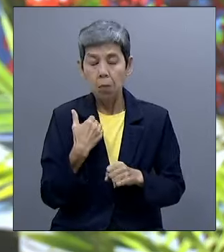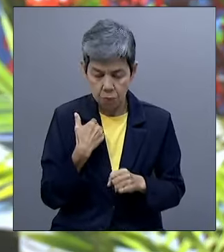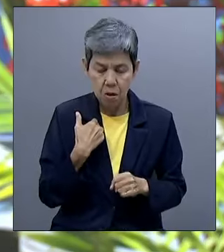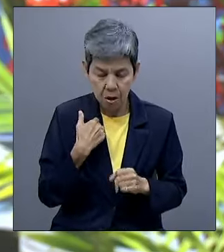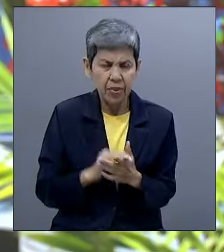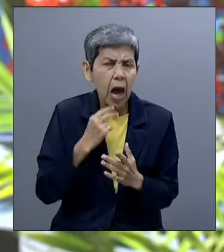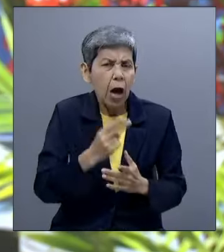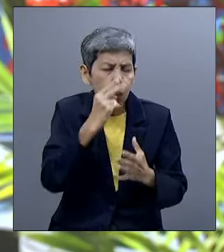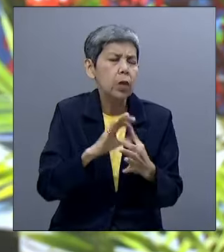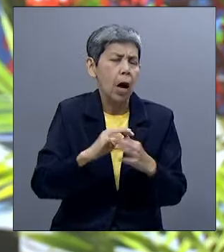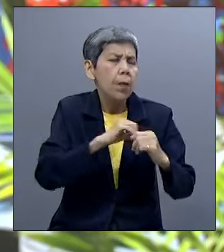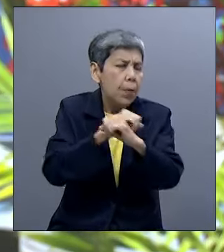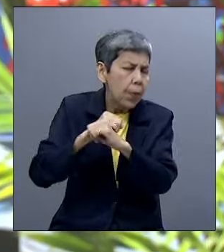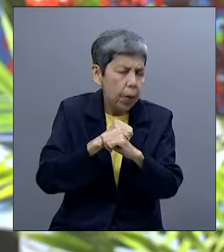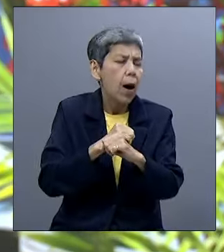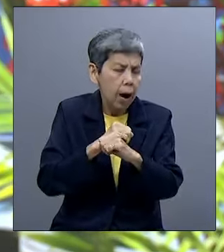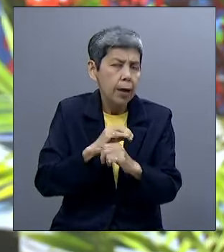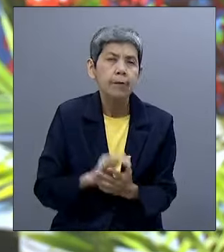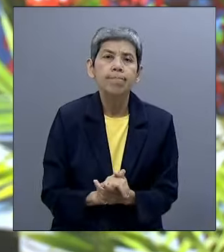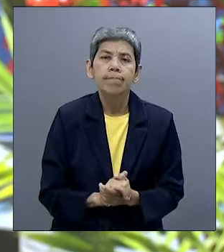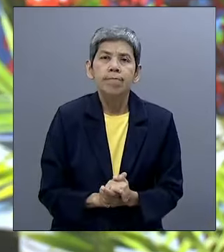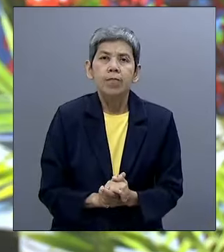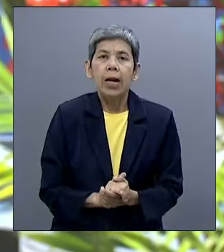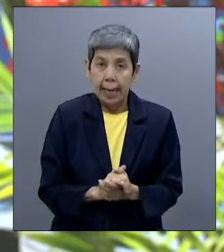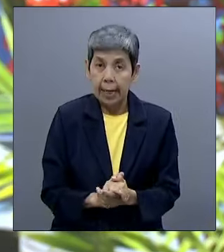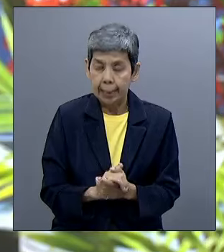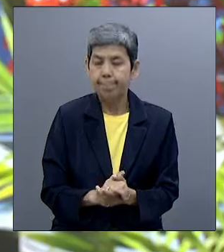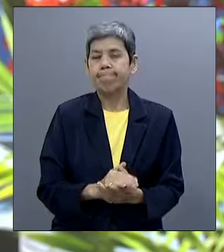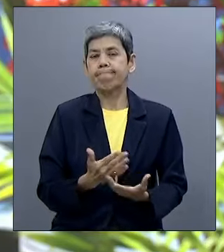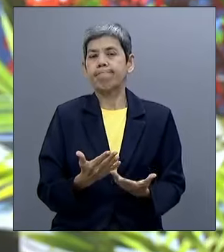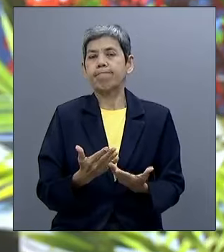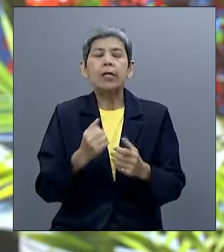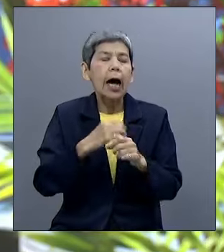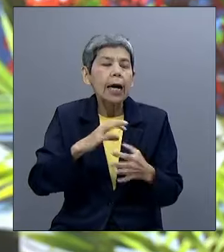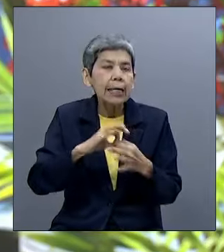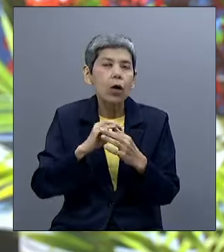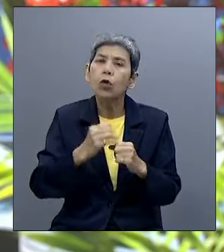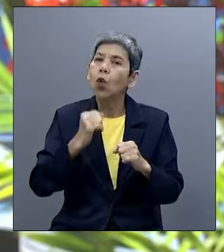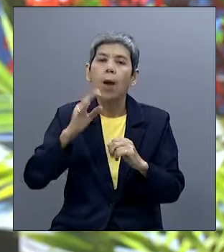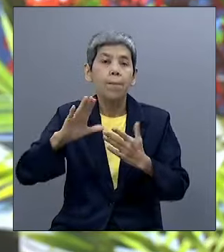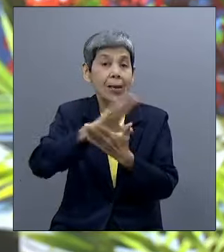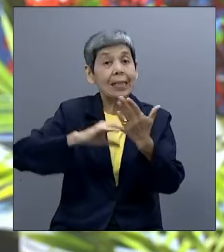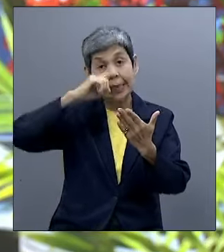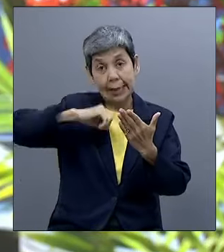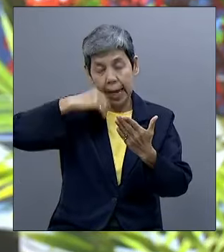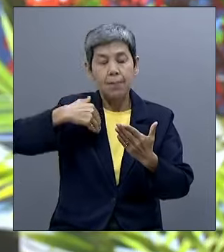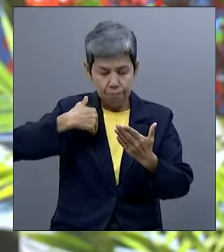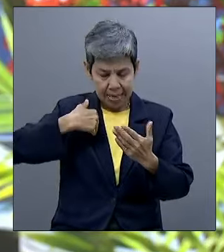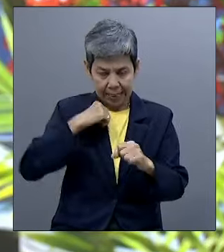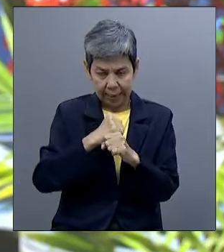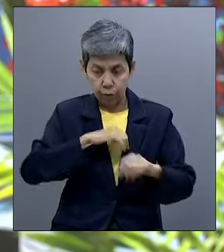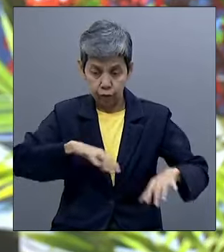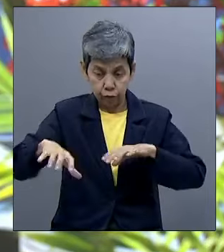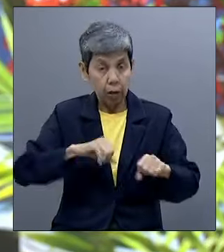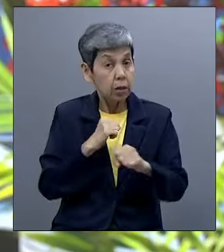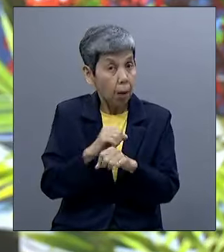ความมั่นคงของประเทศได้เลยเช่นเดียวกันคุณผู้ชมคะทั้งนี้นะคะในมุมมองของภาพใหญ่อย่างประเทศไทยเราเนี่ยมีการเตรียมความพร้อม